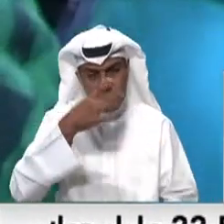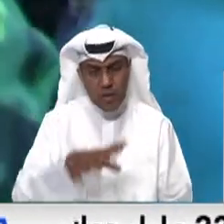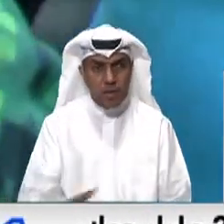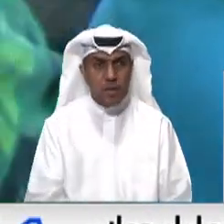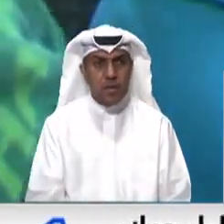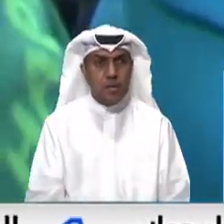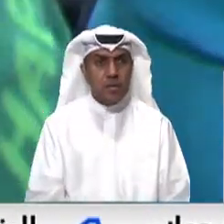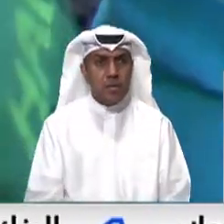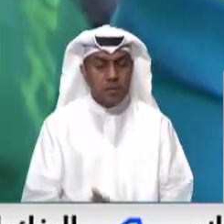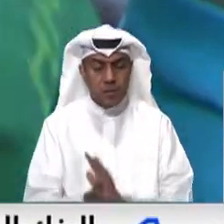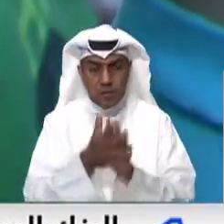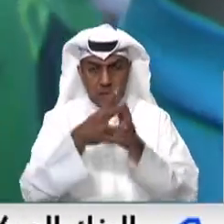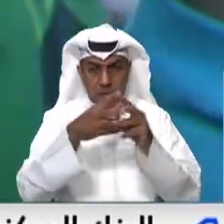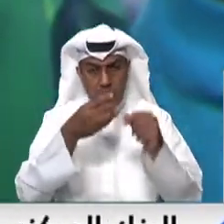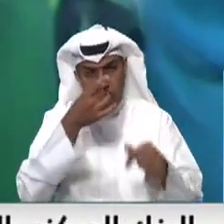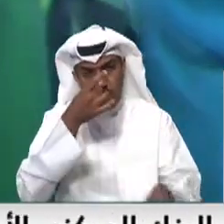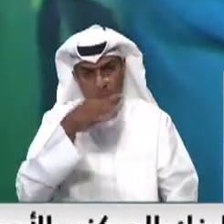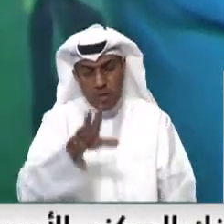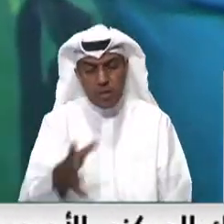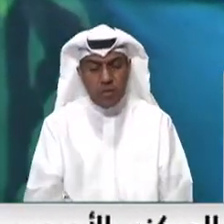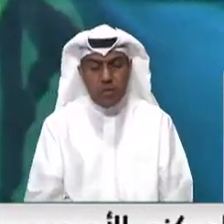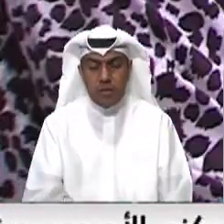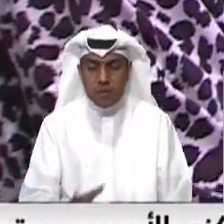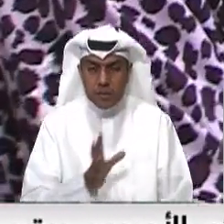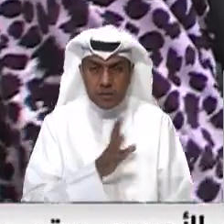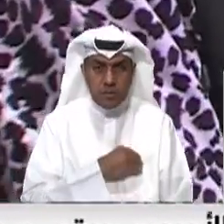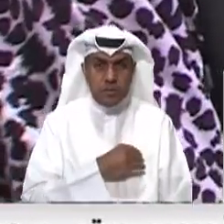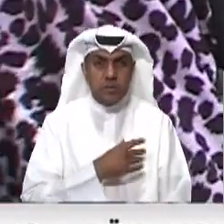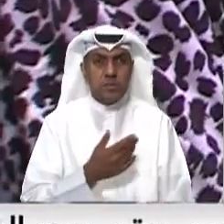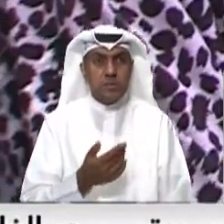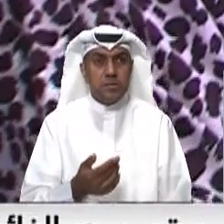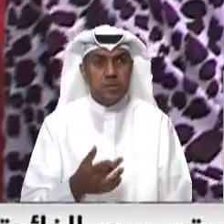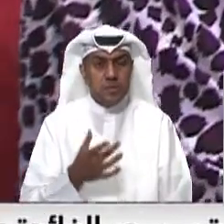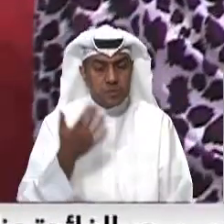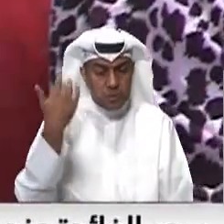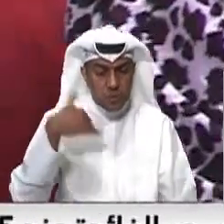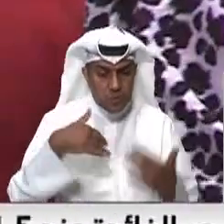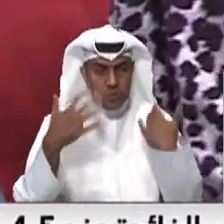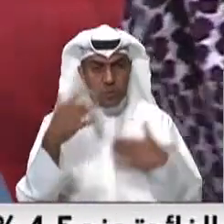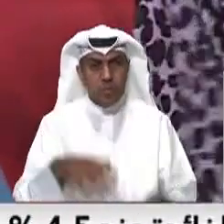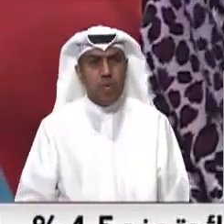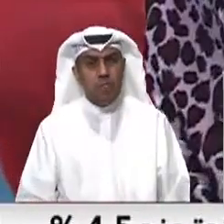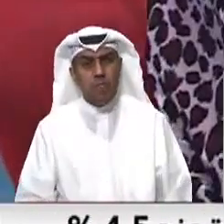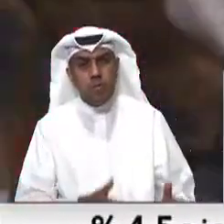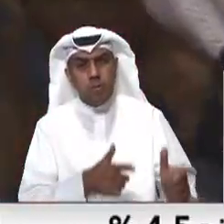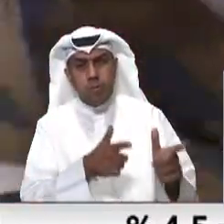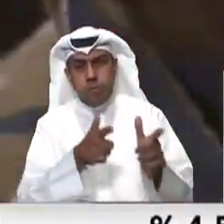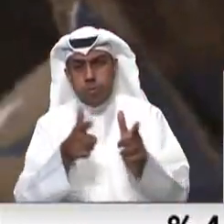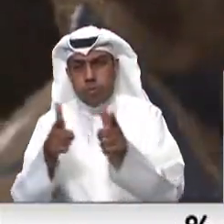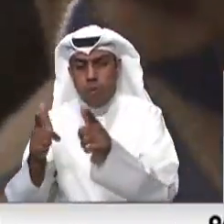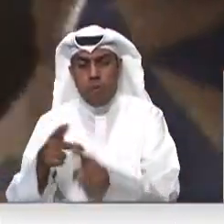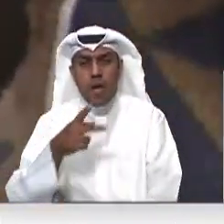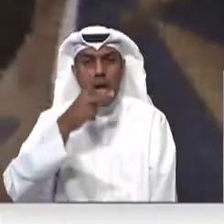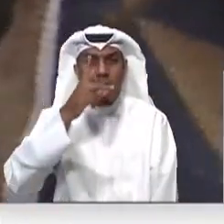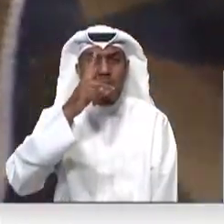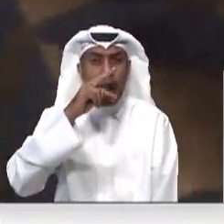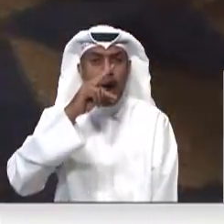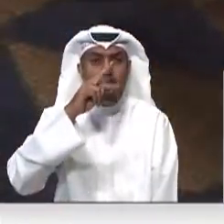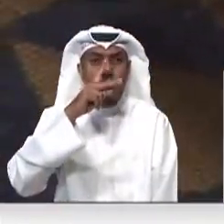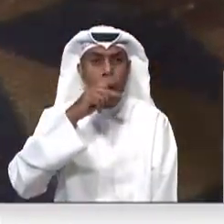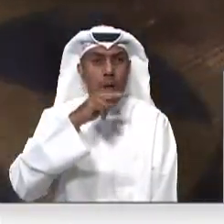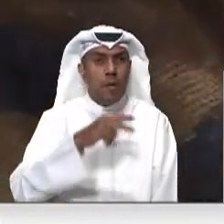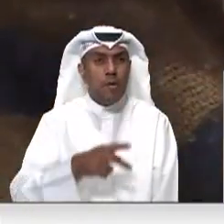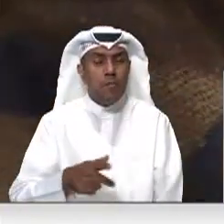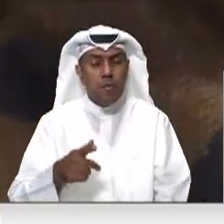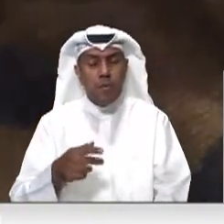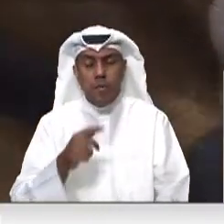اقتحامها مخيم الجلزون للاجئين الفلسطينيين شمال رام الله، حيث فتحت نيران أسلحتها وأطلقت الرصاص ووابلا من الغاز